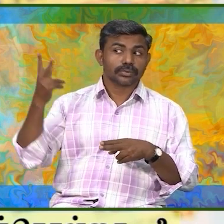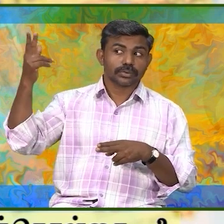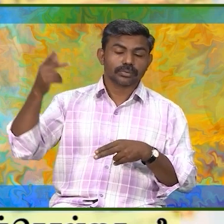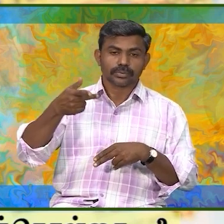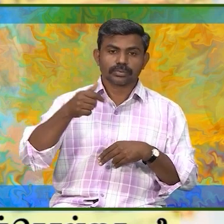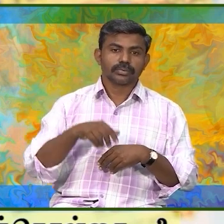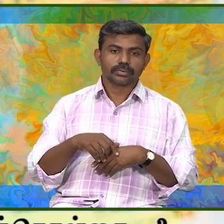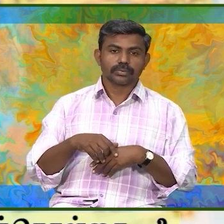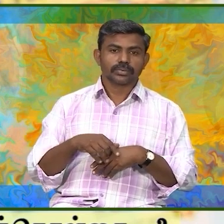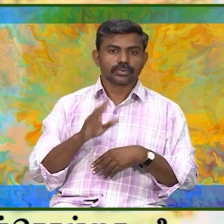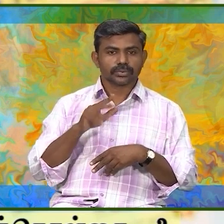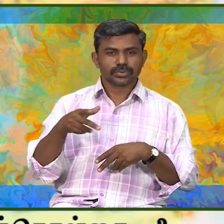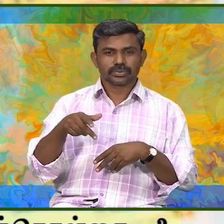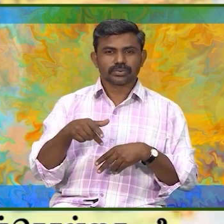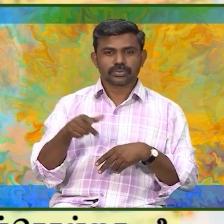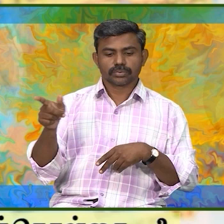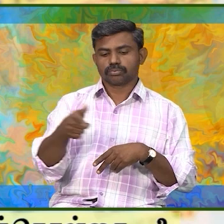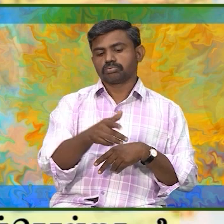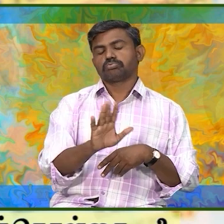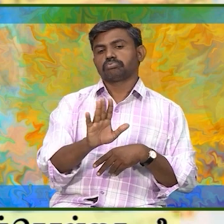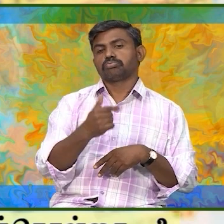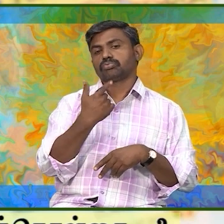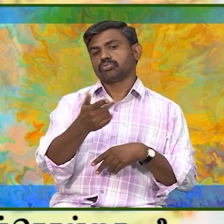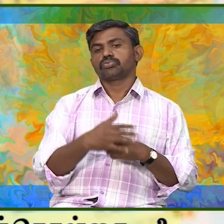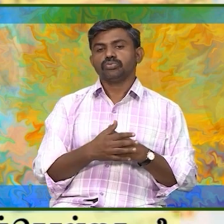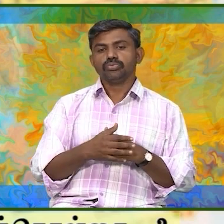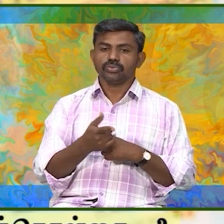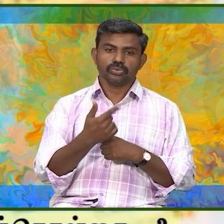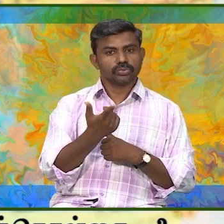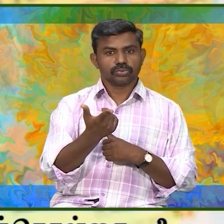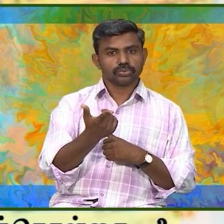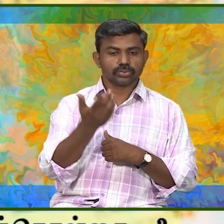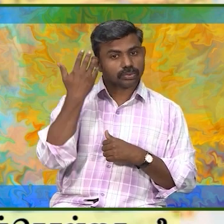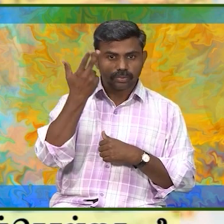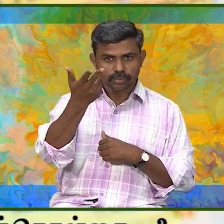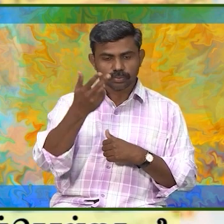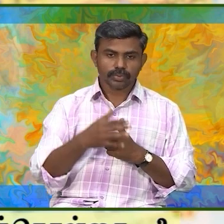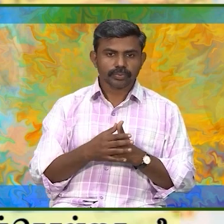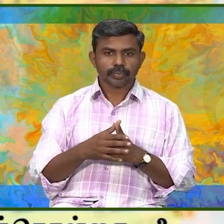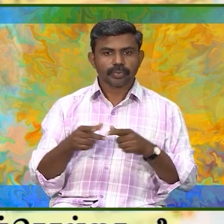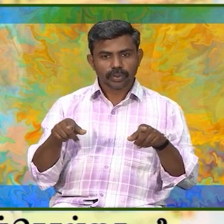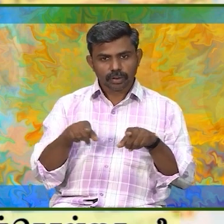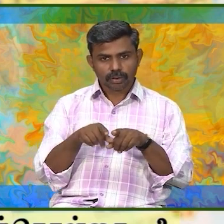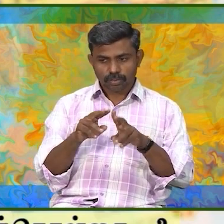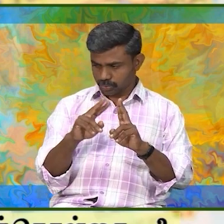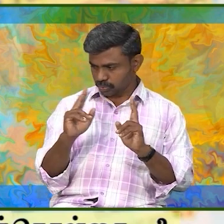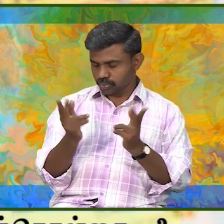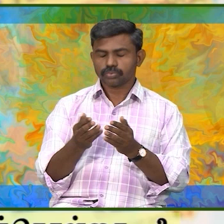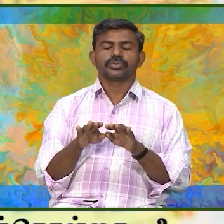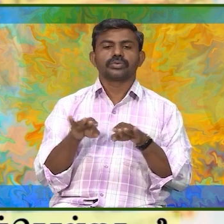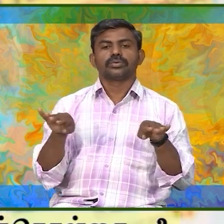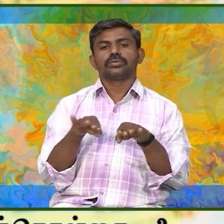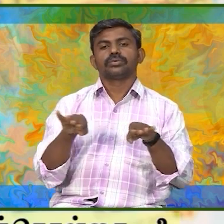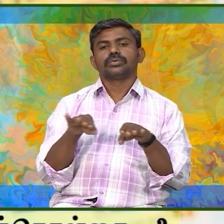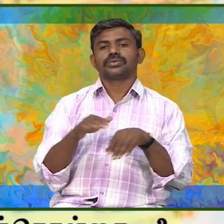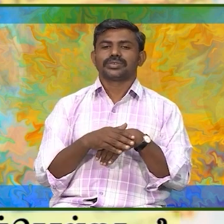பண்ணி விட்டுருவான். சுமூகமாக இல்லைன்னா எங்கள் வீட்டு வழியாக வயர் போகக்கூடாதுன்னு சொல்லுவாங்க. அப்படி தானே நம்ம கிராமங்களில் பார்ப்போம். அதே போல் அப்போ நம்ம சுமூகமாக இருக்கணும்.